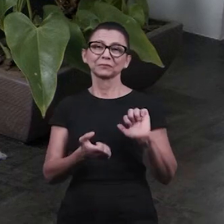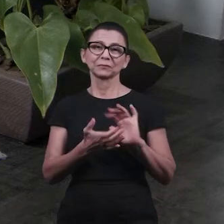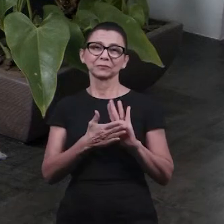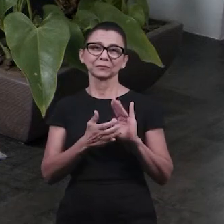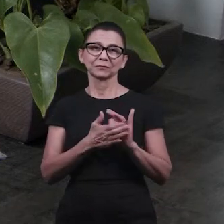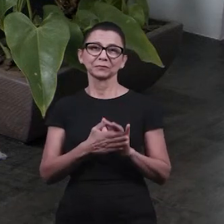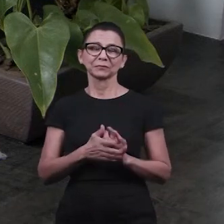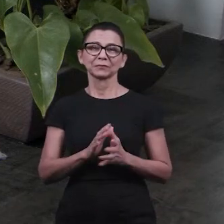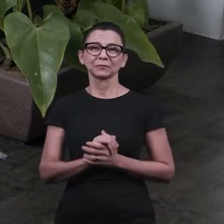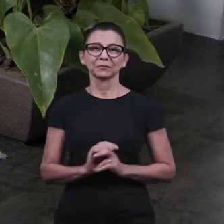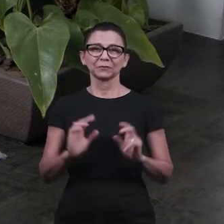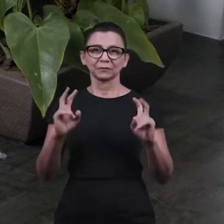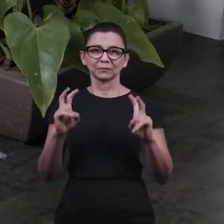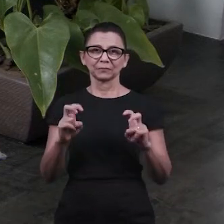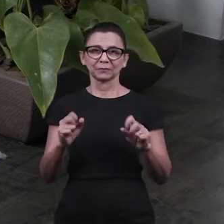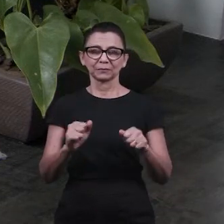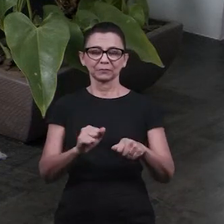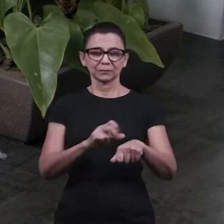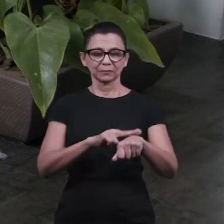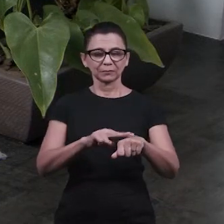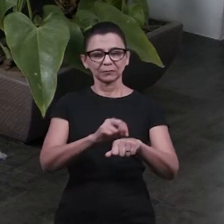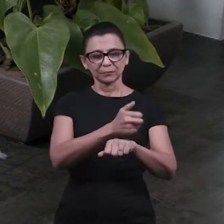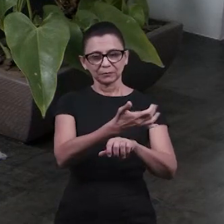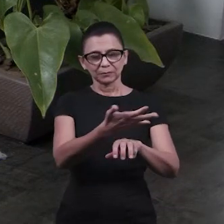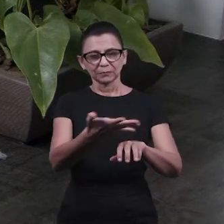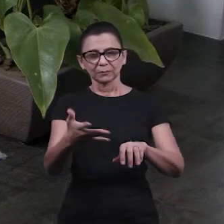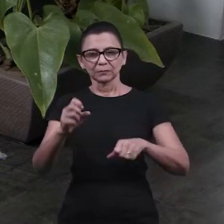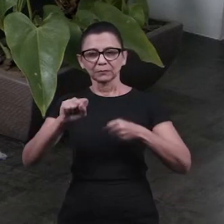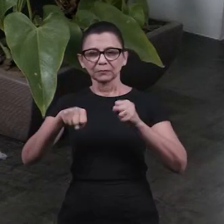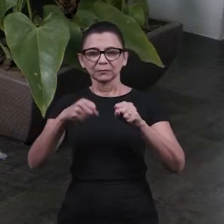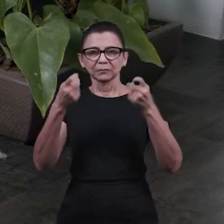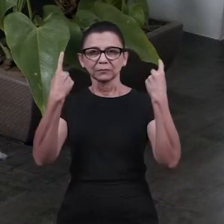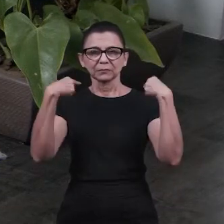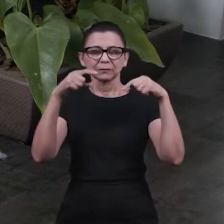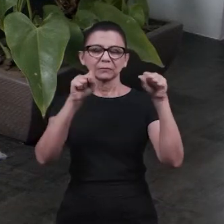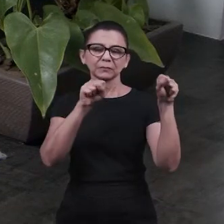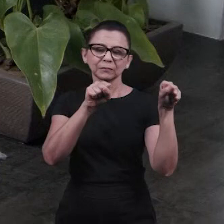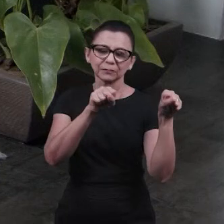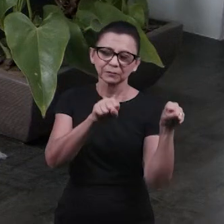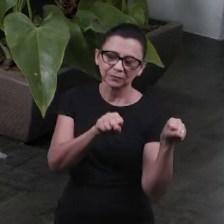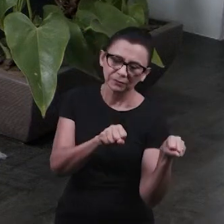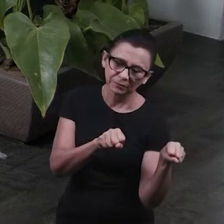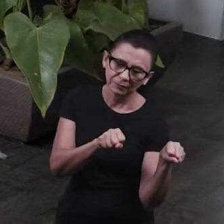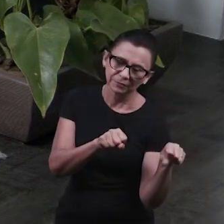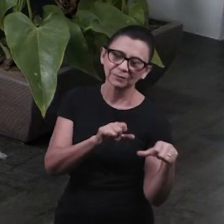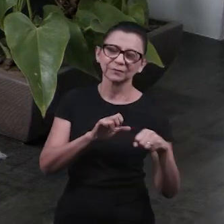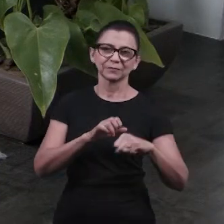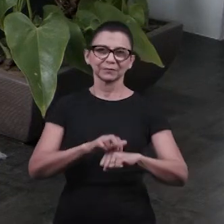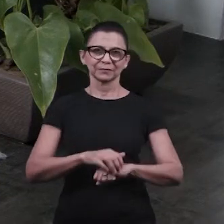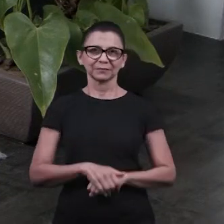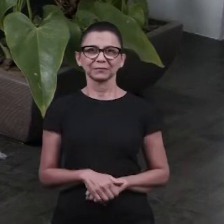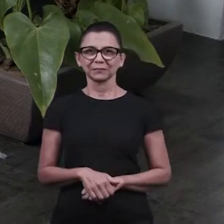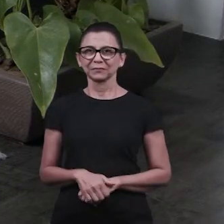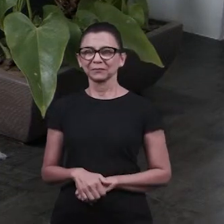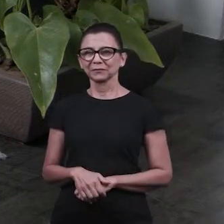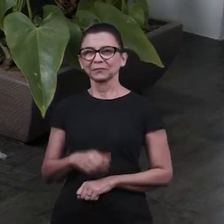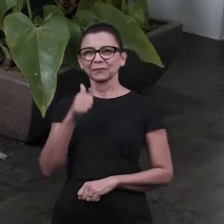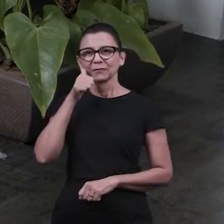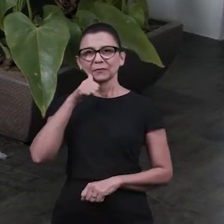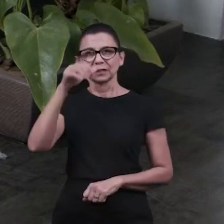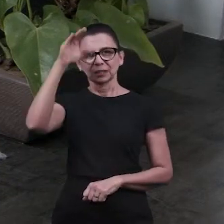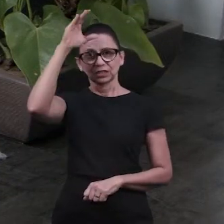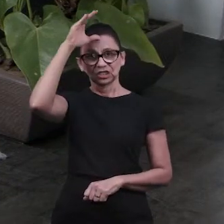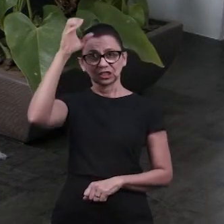louange dont le titre c'est Coucher sous l'herbe. Et la professeure Janaïne, ou la